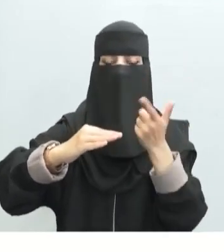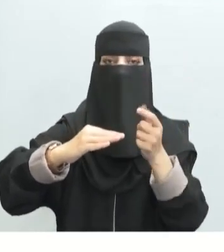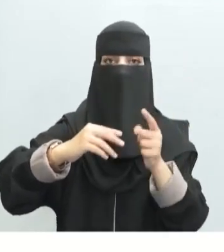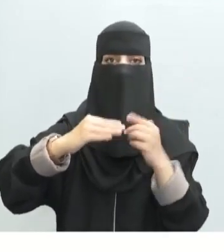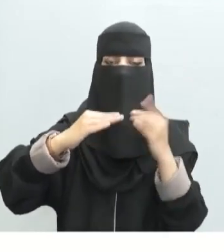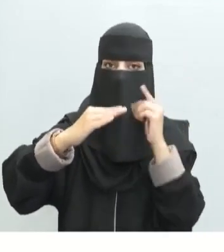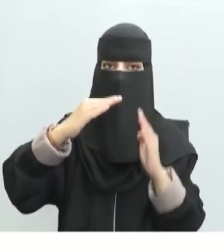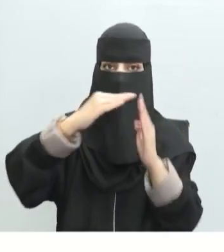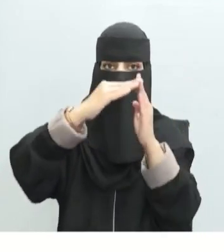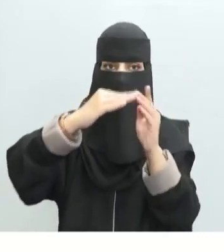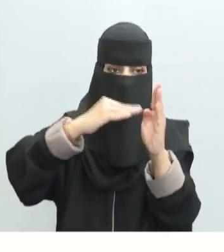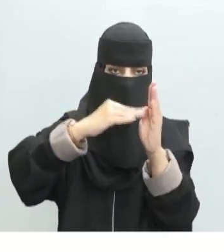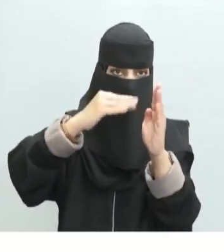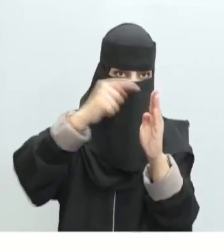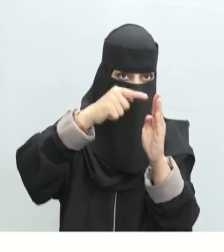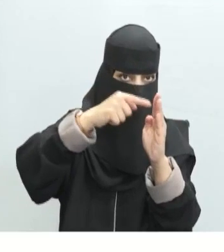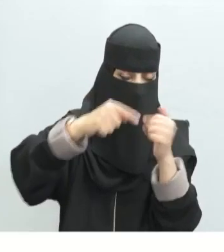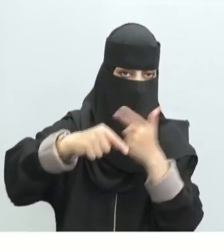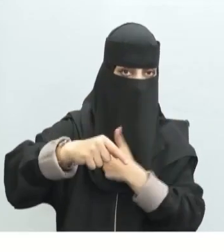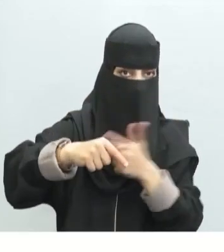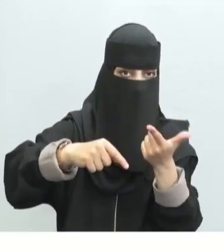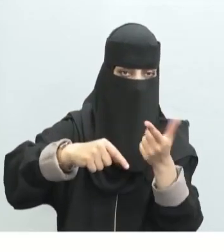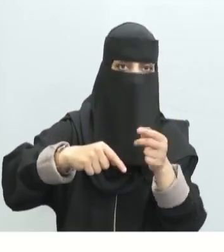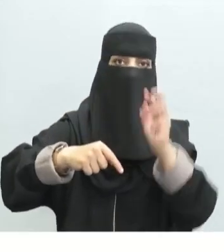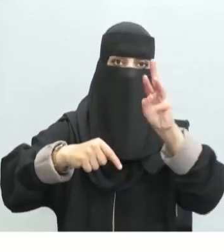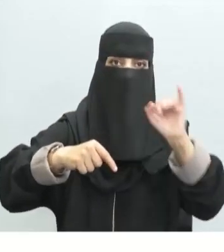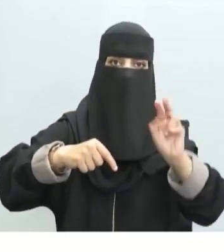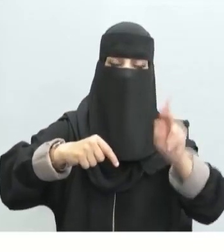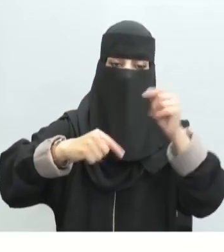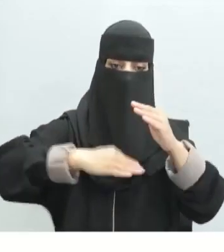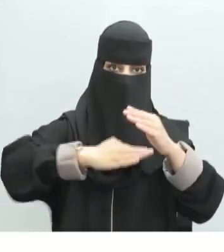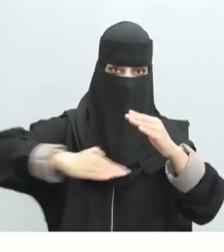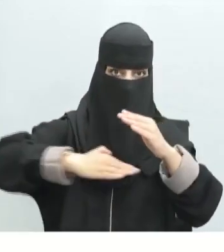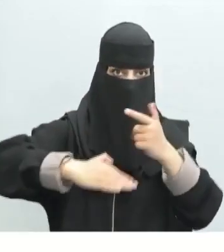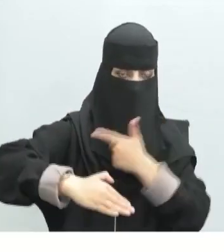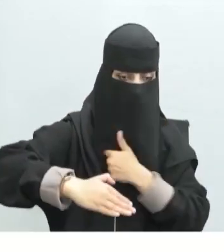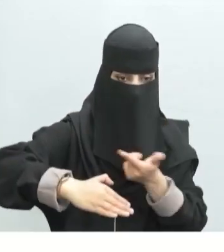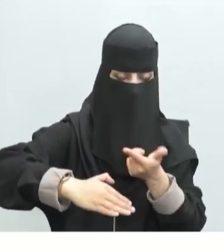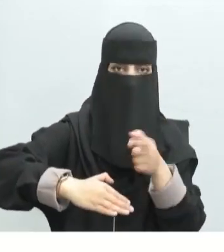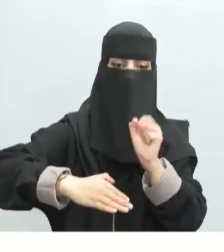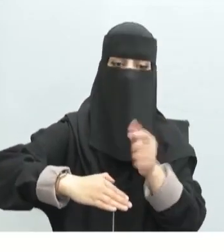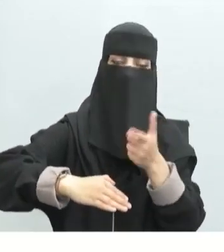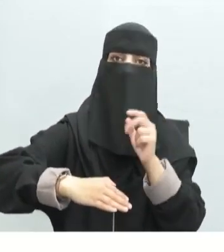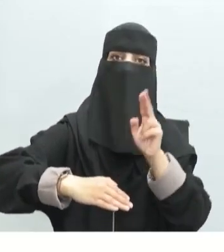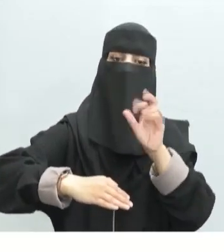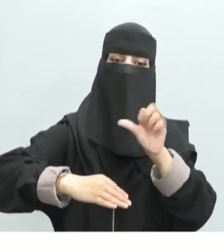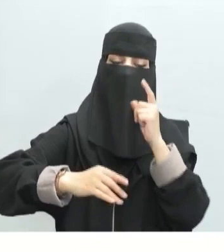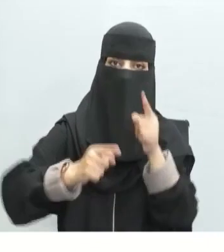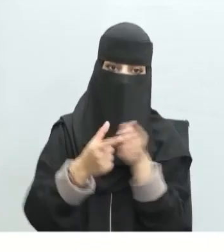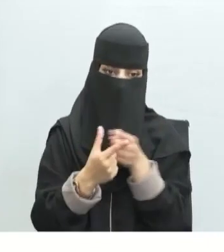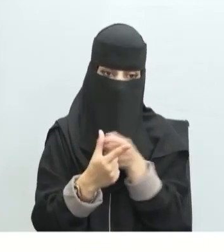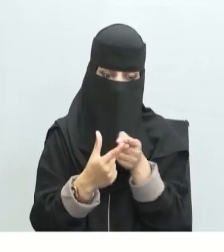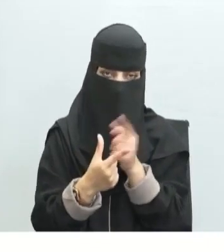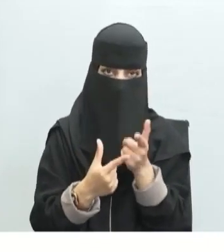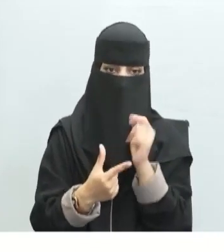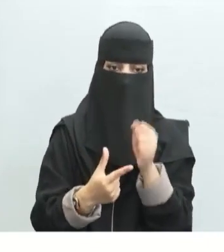قابلها واللي يكون غير الوتر هذا الضلع الذي يجاورها فبالتالي دائما يتا تكون محصوره بين الوتر